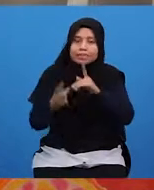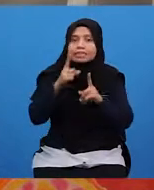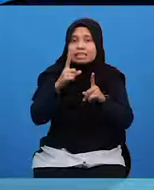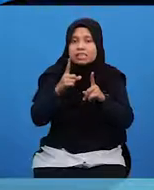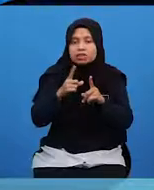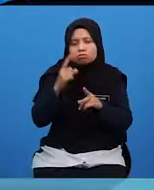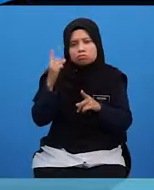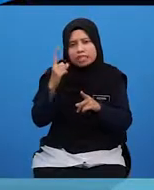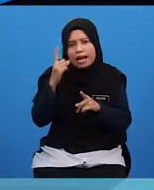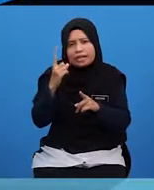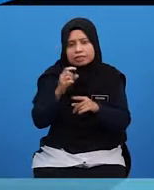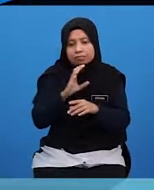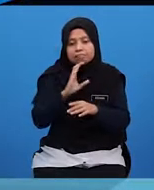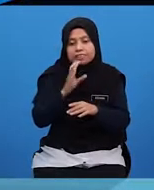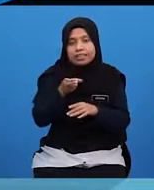cair.